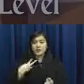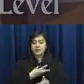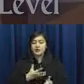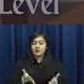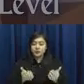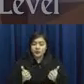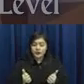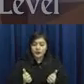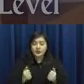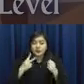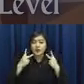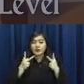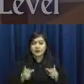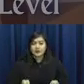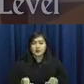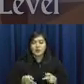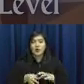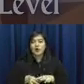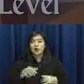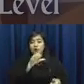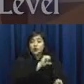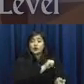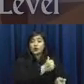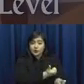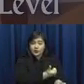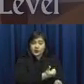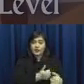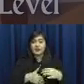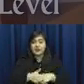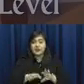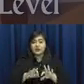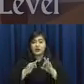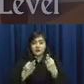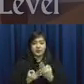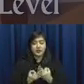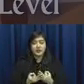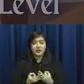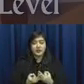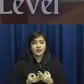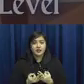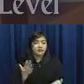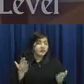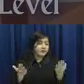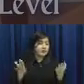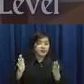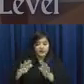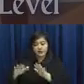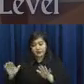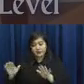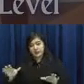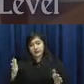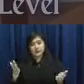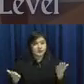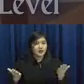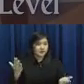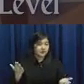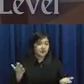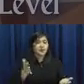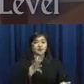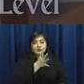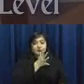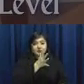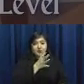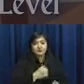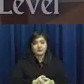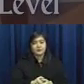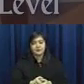ng authority sa loob ng tahanan. Amen. Mapaasawang babae, mapaanak. Hinahanap yan, fathers. Mm. Why? Because